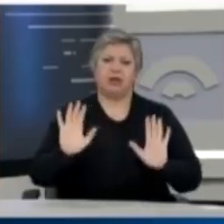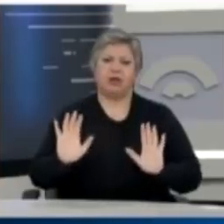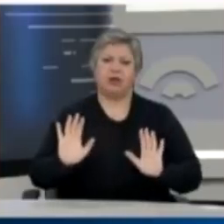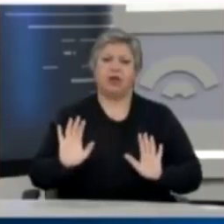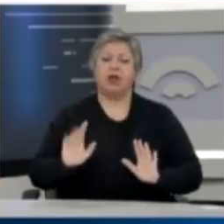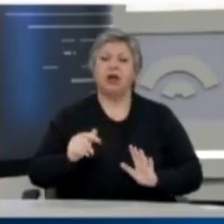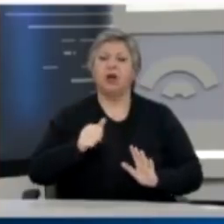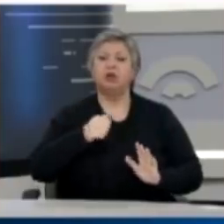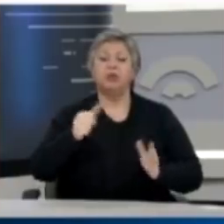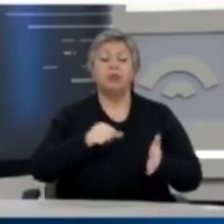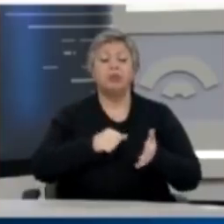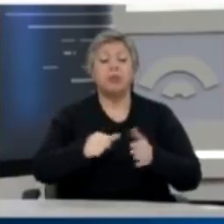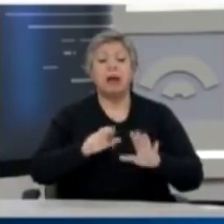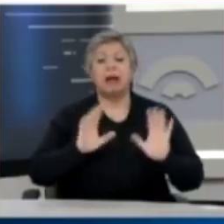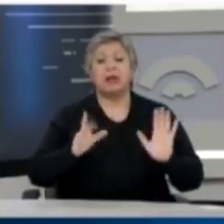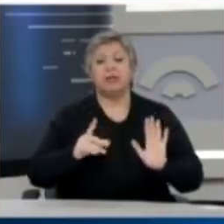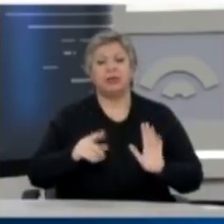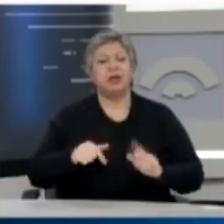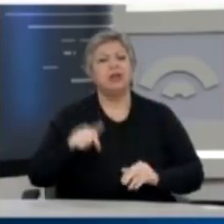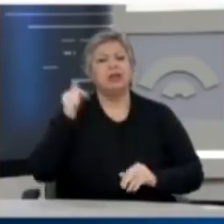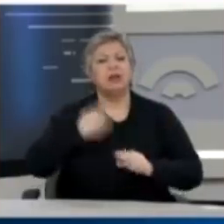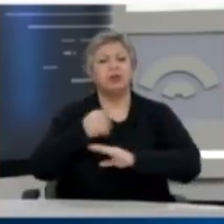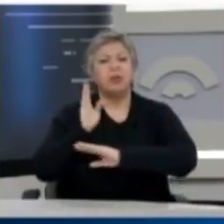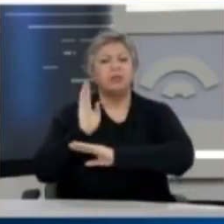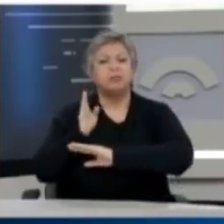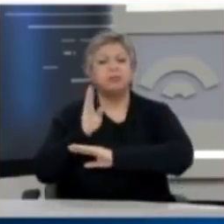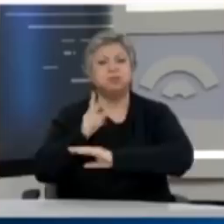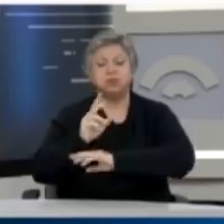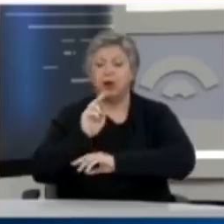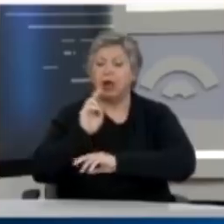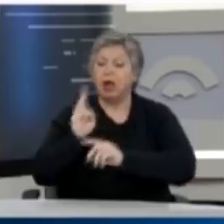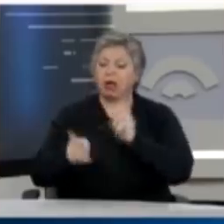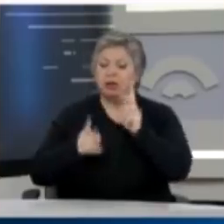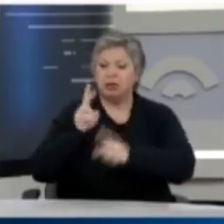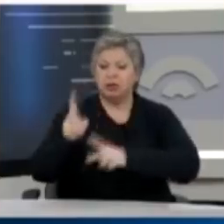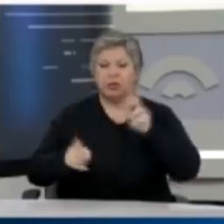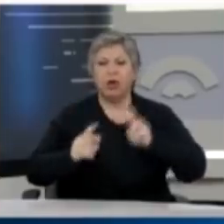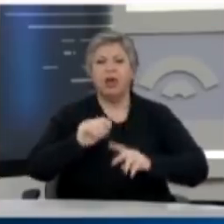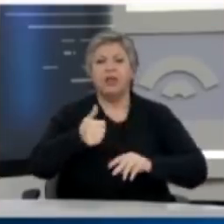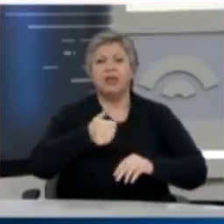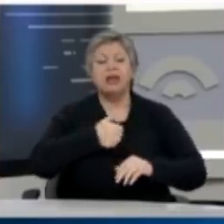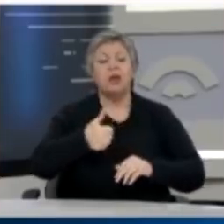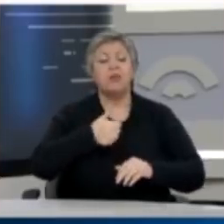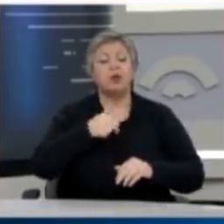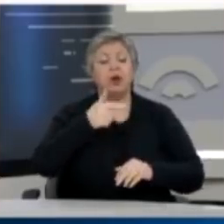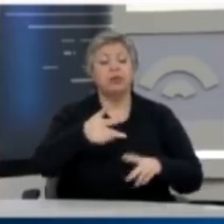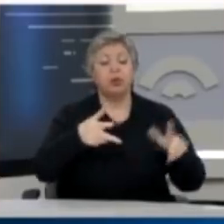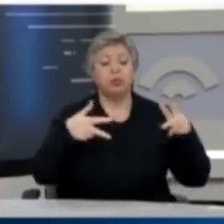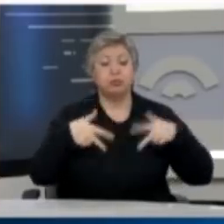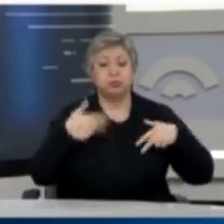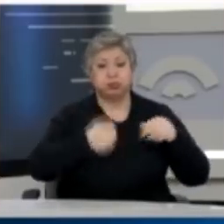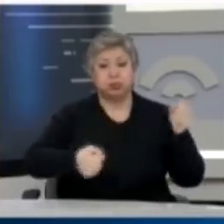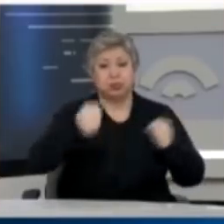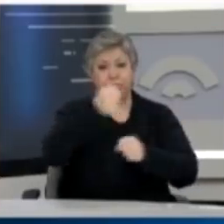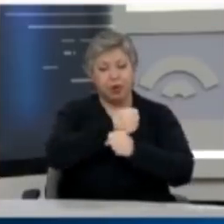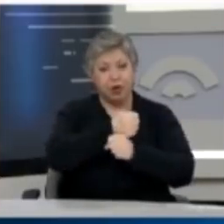Θα πρέπει η δίωξή τους να μην εξαρτάται από τη θέληση της εκάστοτε κυβερνητικής κοινοβουλευτικής